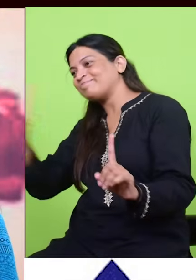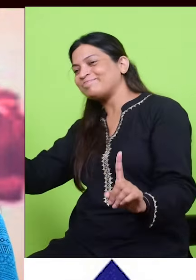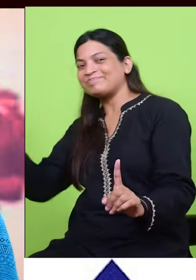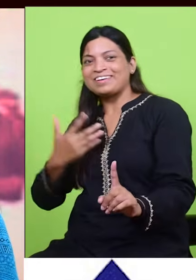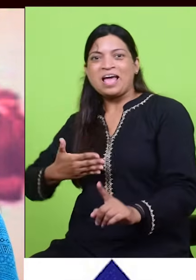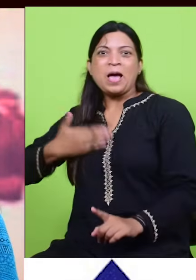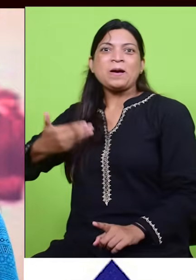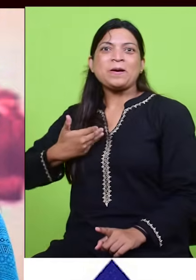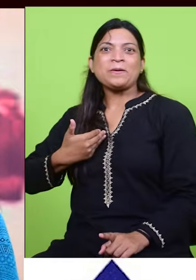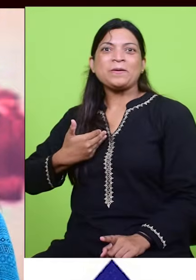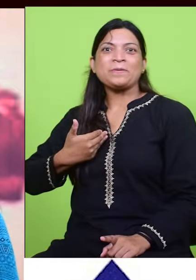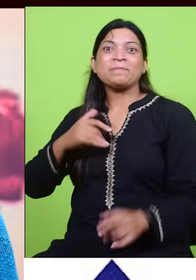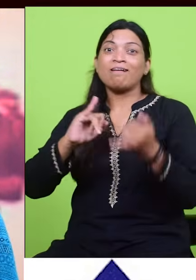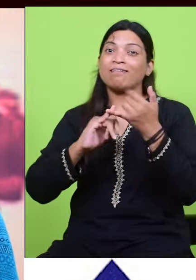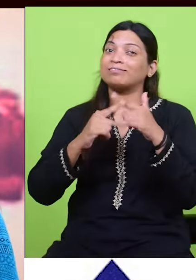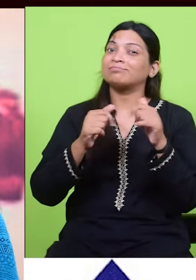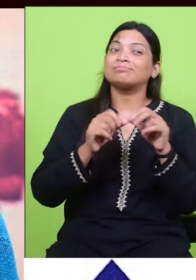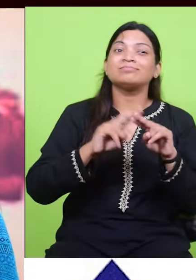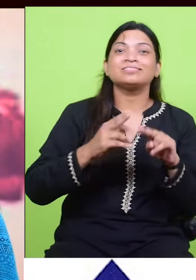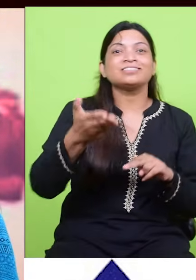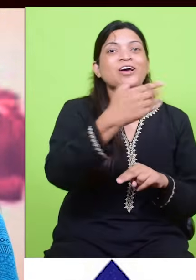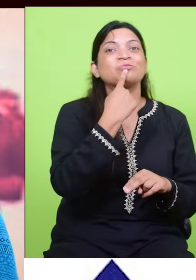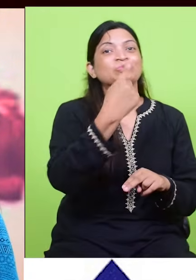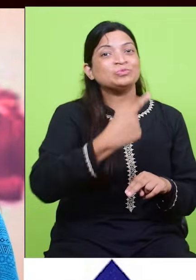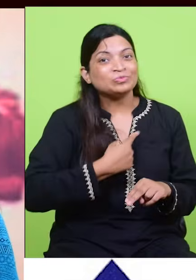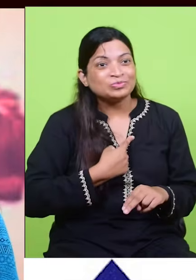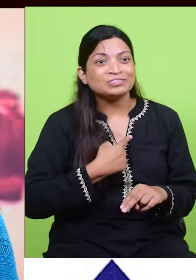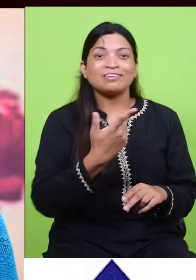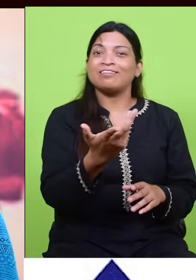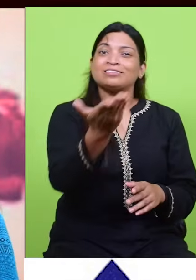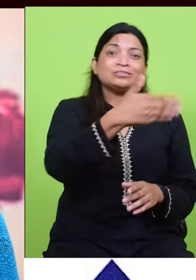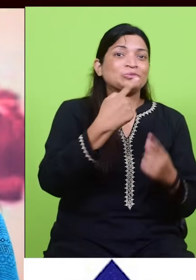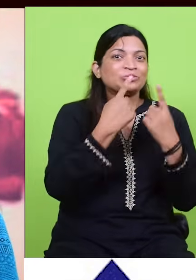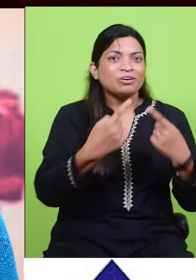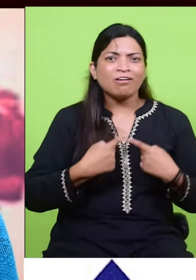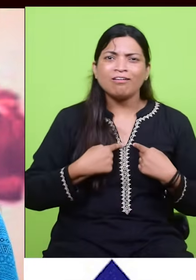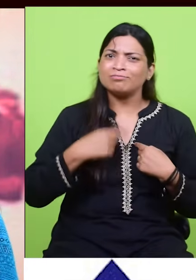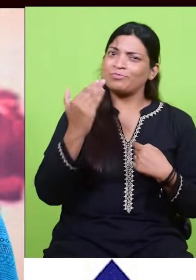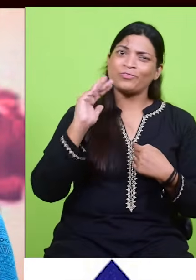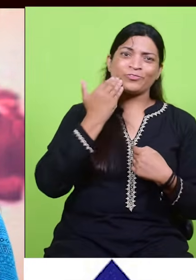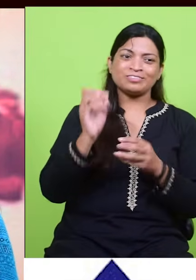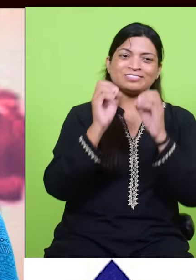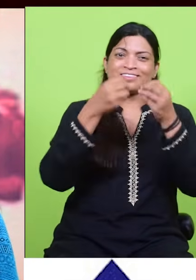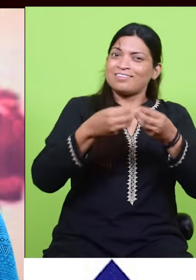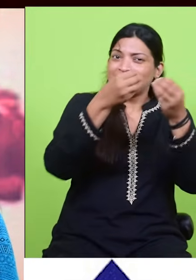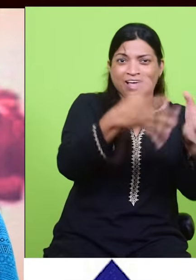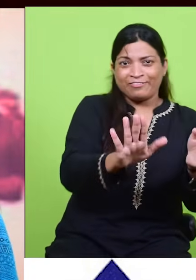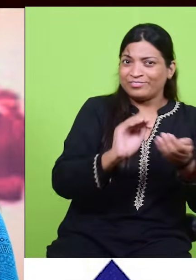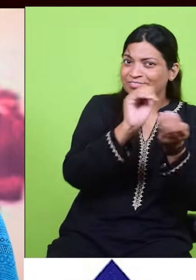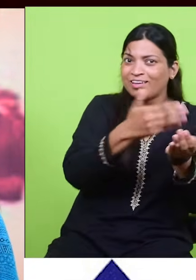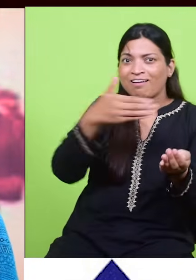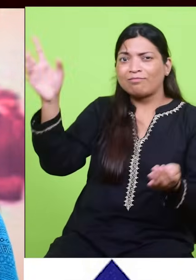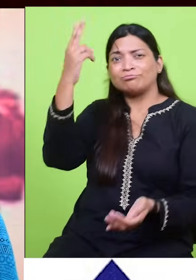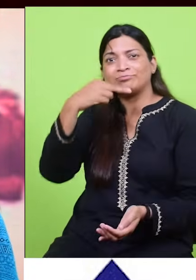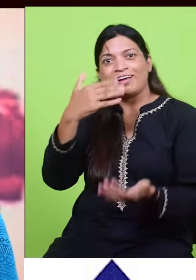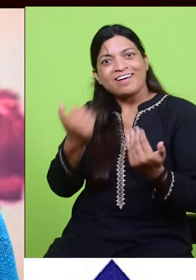आप, वहाँ पे मेरे को मम्मी बोलते थे, मम्मी आप पहले आते थे तो रो के आते थे, आप खुश होके जाते हो। मैं कहा मेरे को अच्छा लग रहा है कि वो कुछ सीख रही है, आप लोग इतना